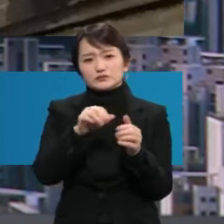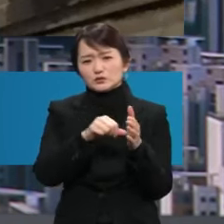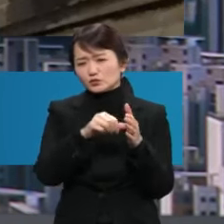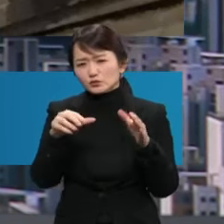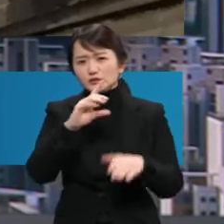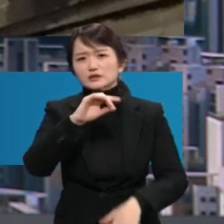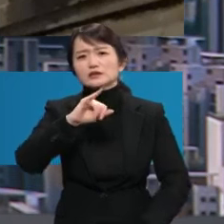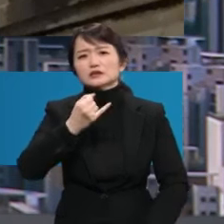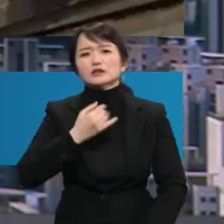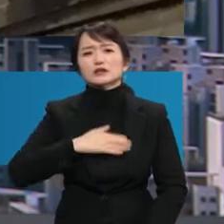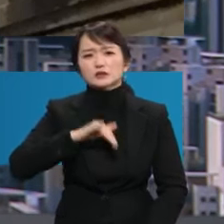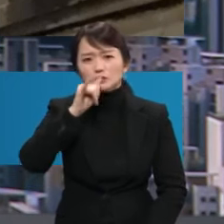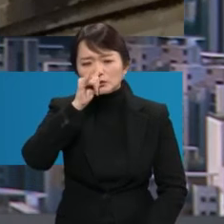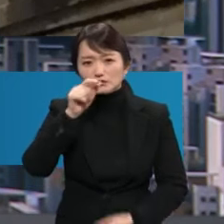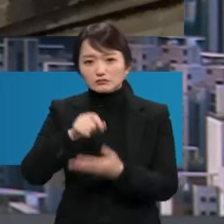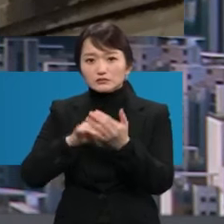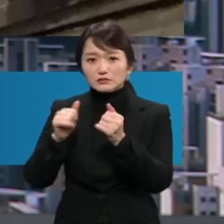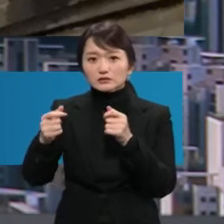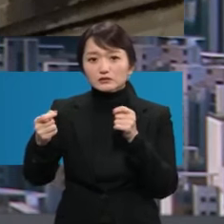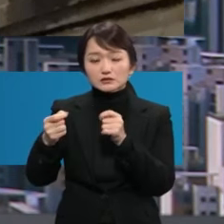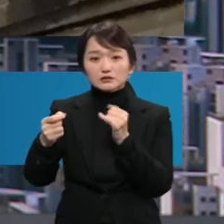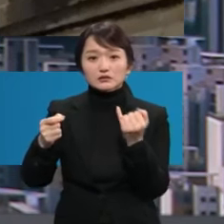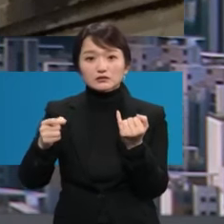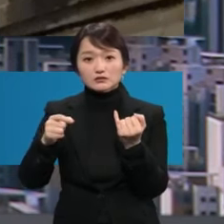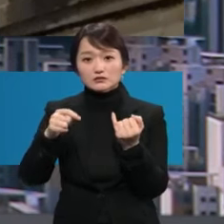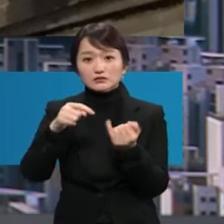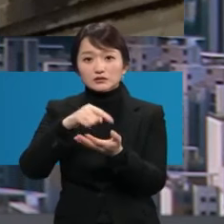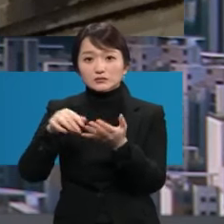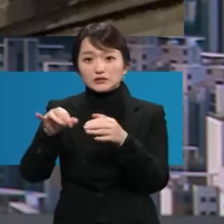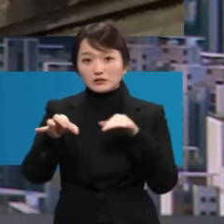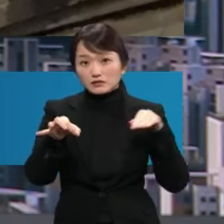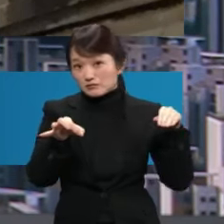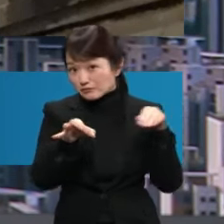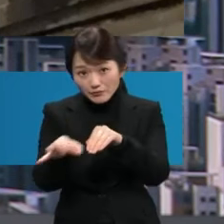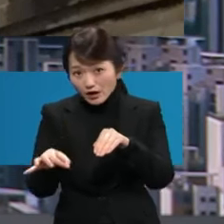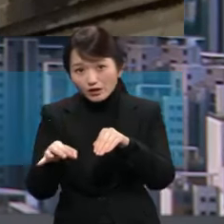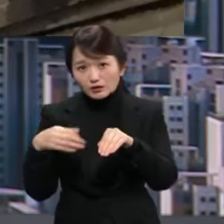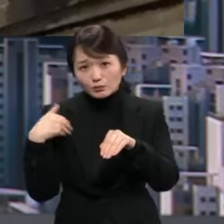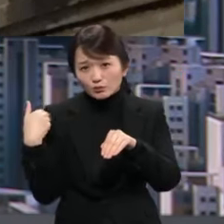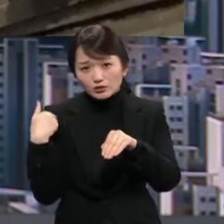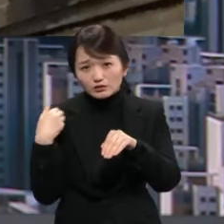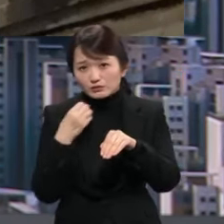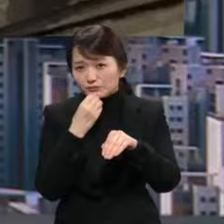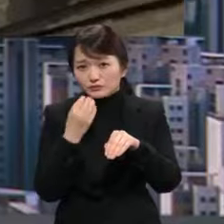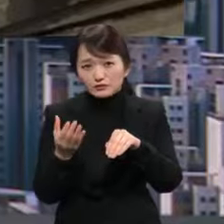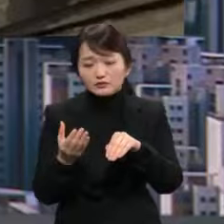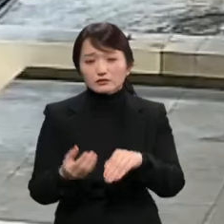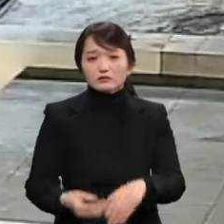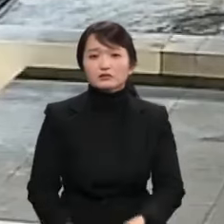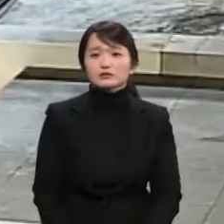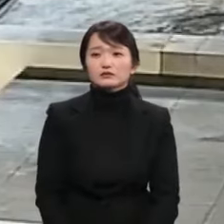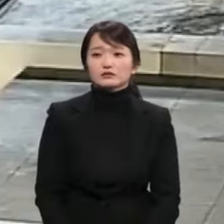DJ로 알려졌는데 취재진 앞에선 피해자를 들이받은 걸 몰랐다고 했습니다. 김지윤 기자입니다.